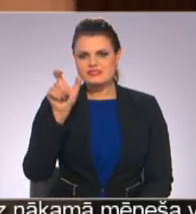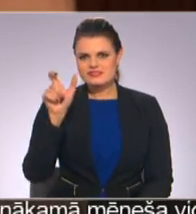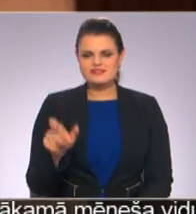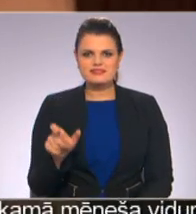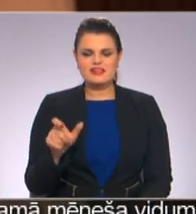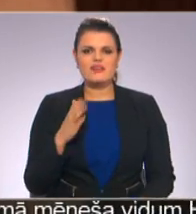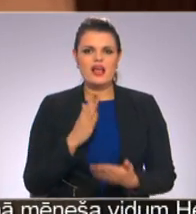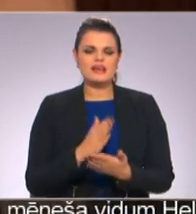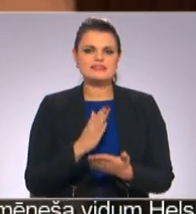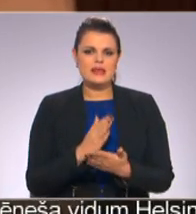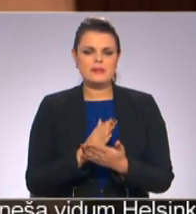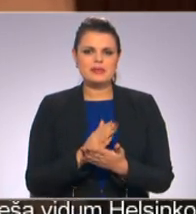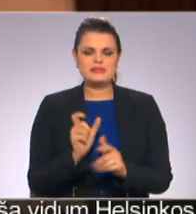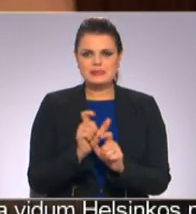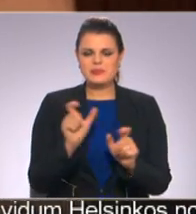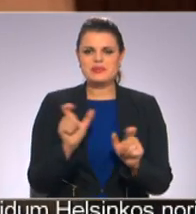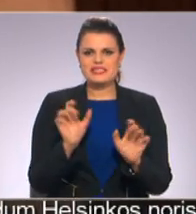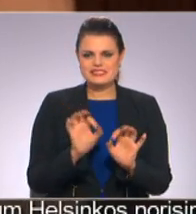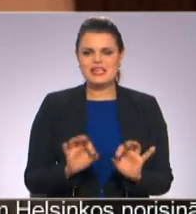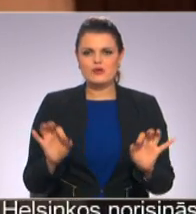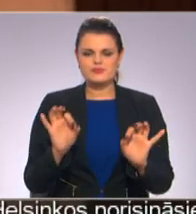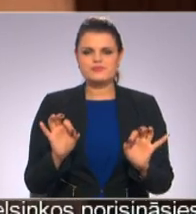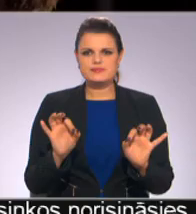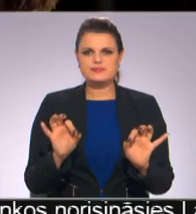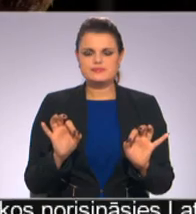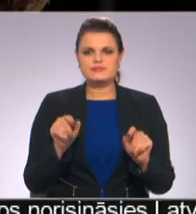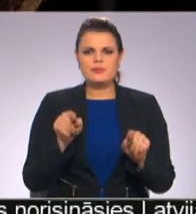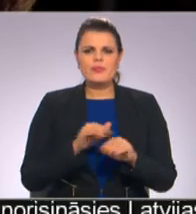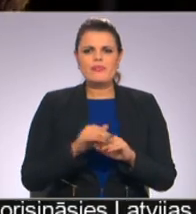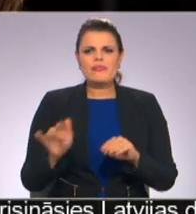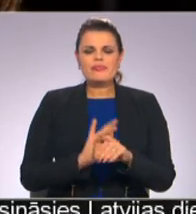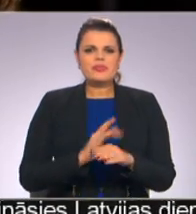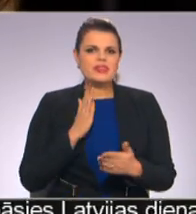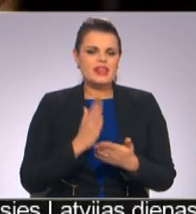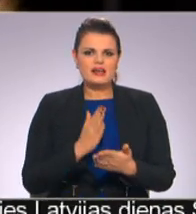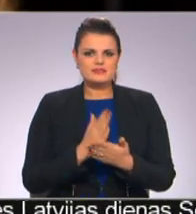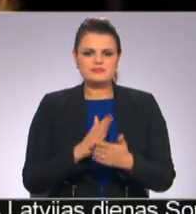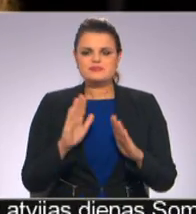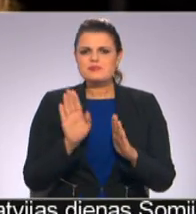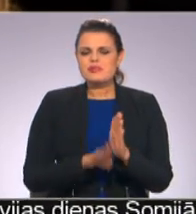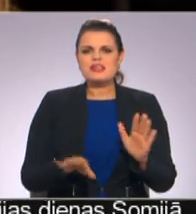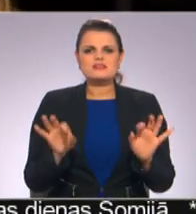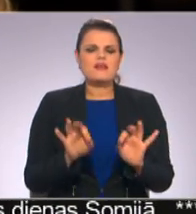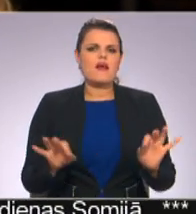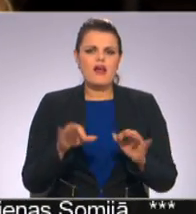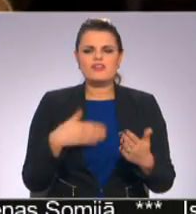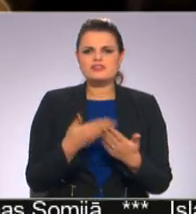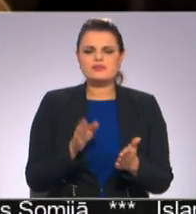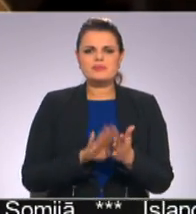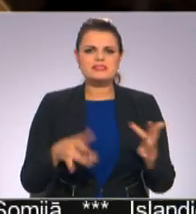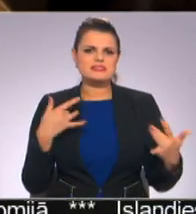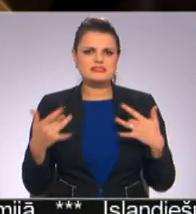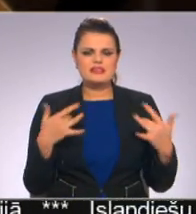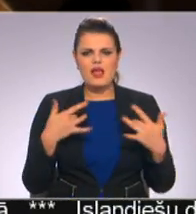cilvēka esamības mirklis, skaistums. Tā pilnīgi kailā esamība, bez kaut kādas rādīšanas, bez